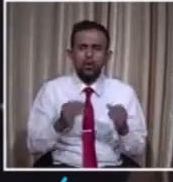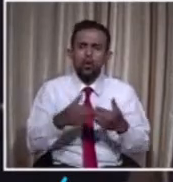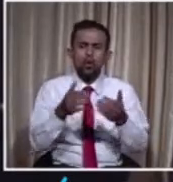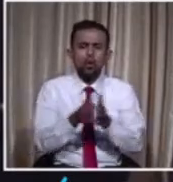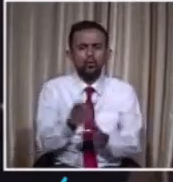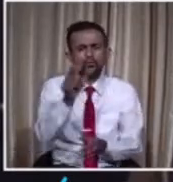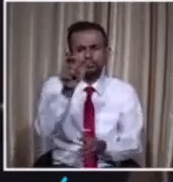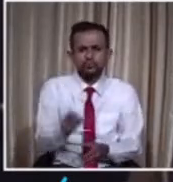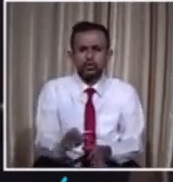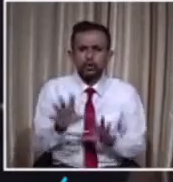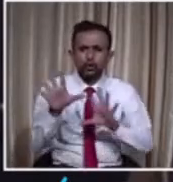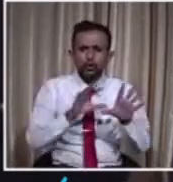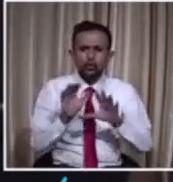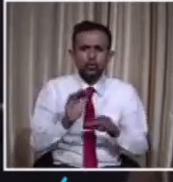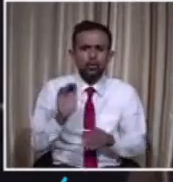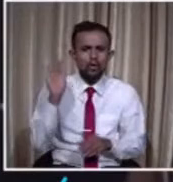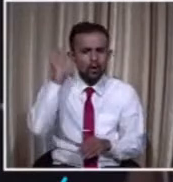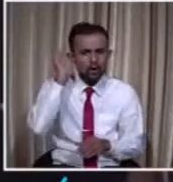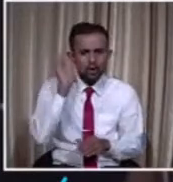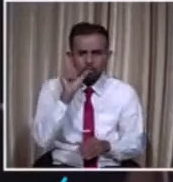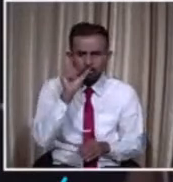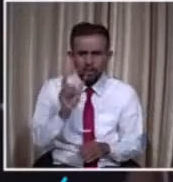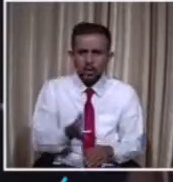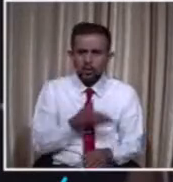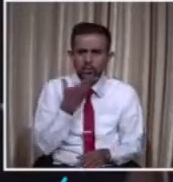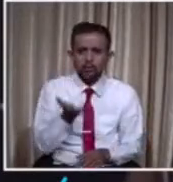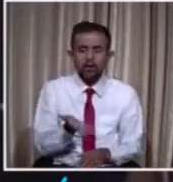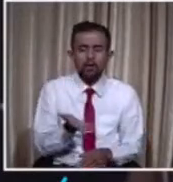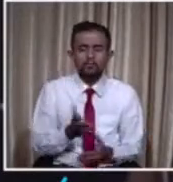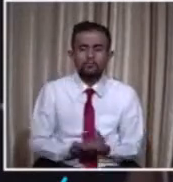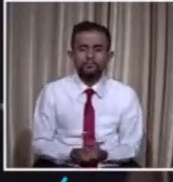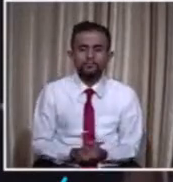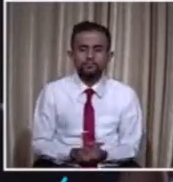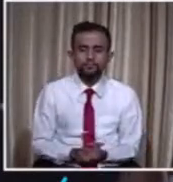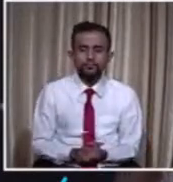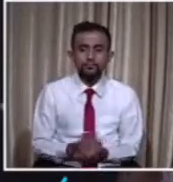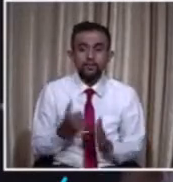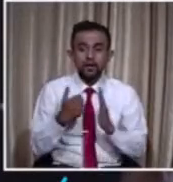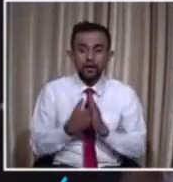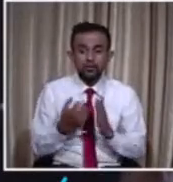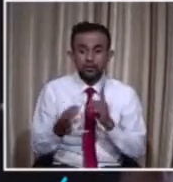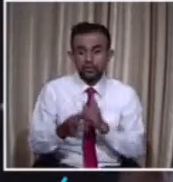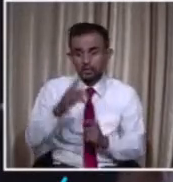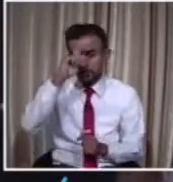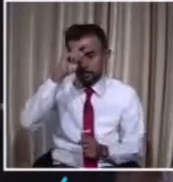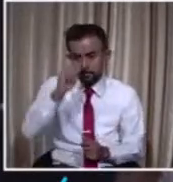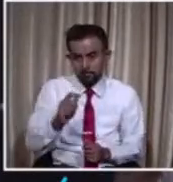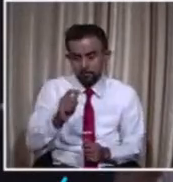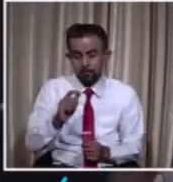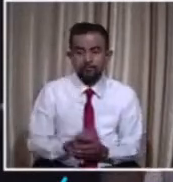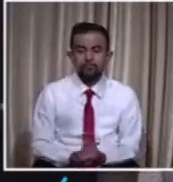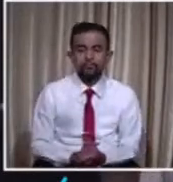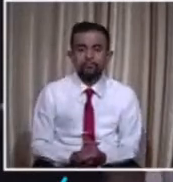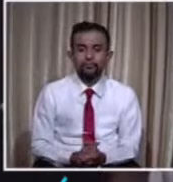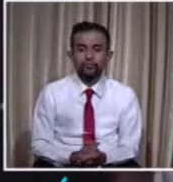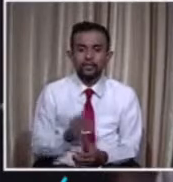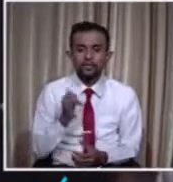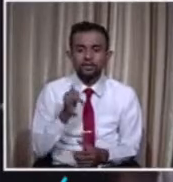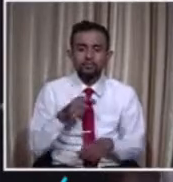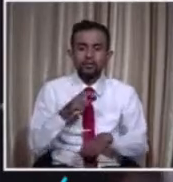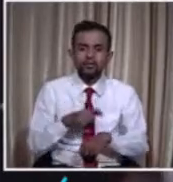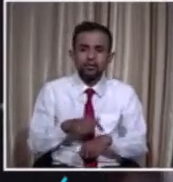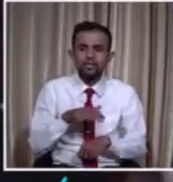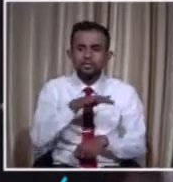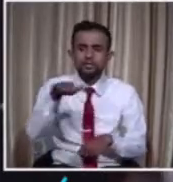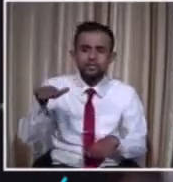kuter. Toro-toro dana kena ini merk teka balagan nggak pulua. Ewakema garu sabahati, tumani samahara belarut